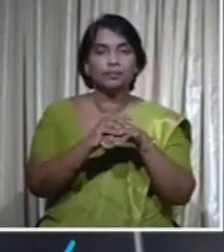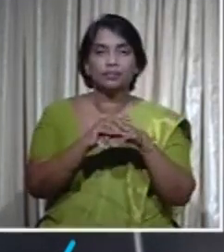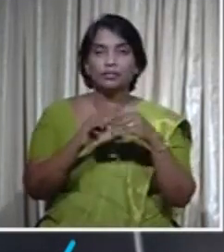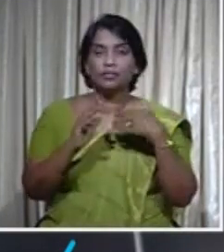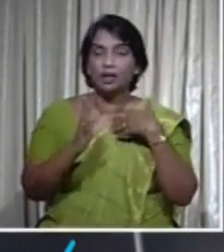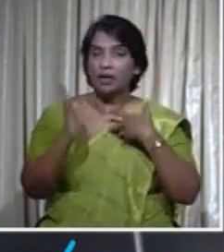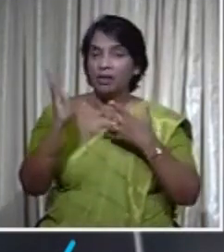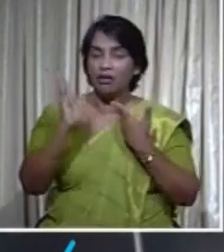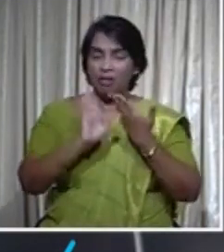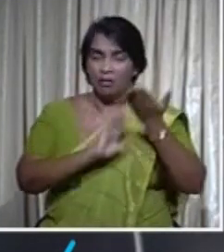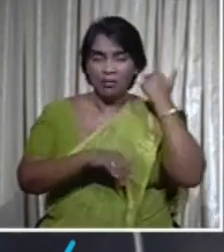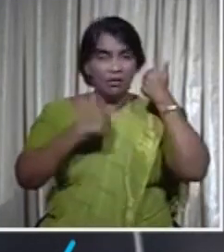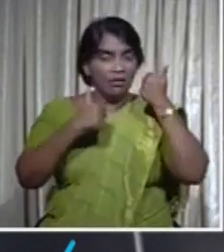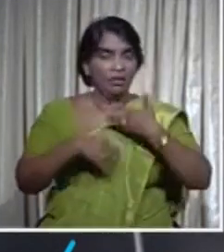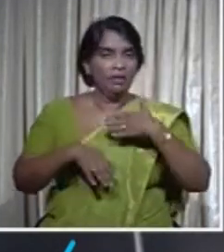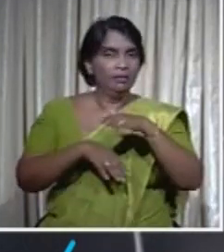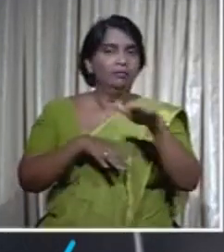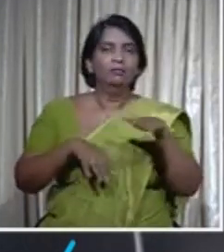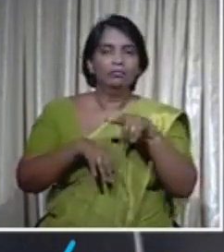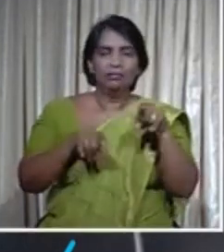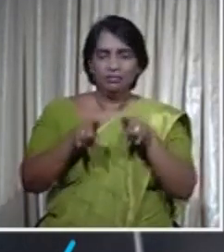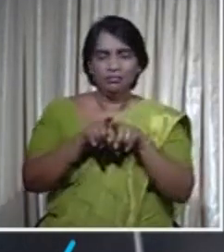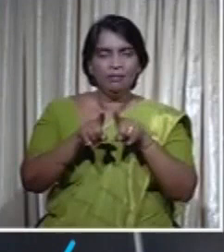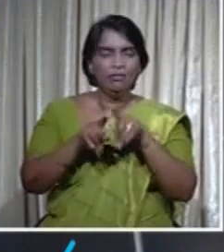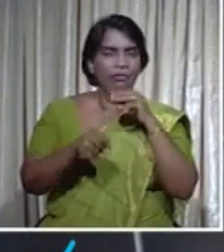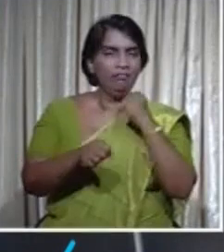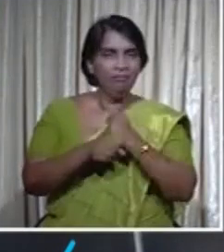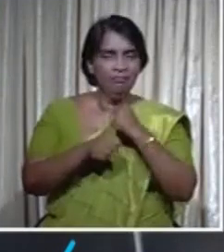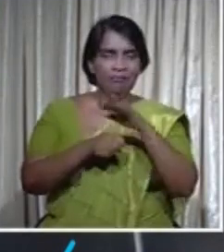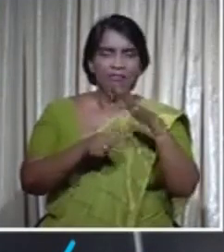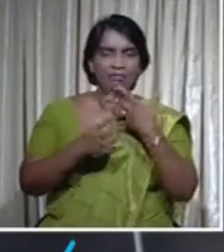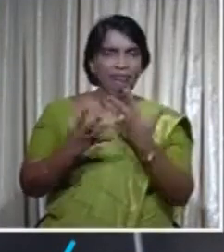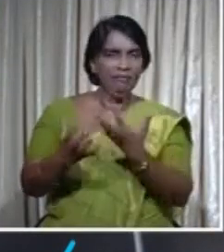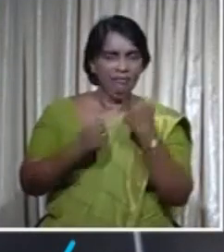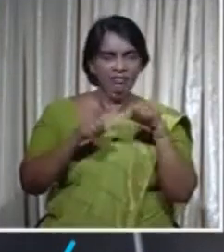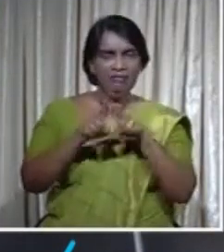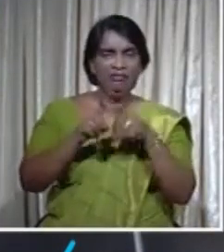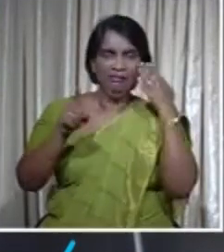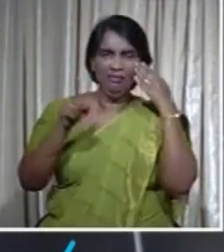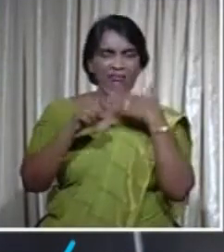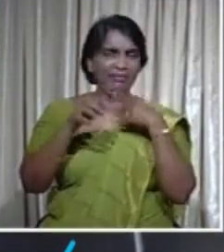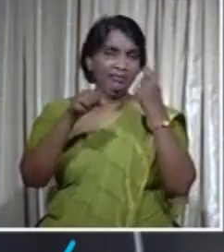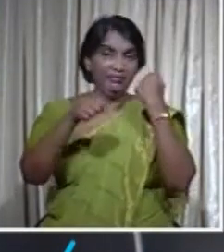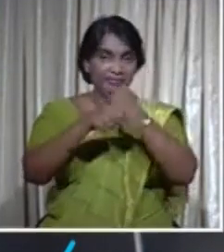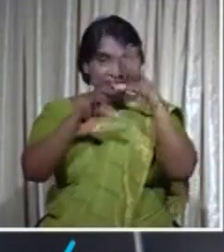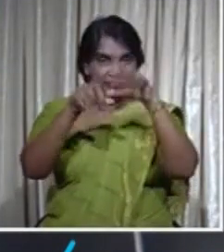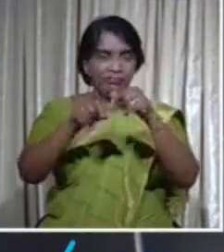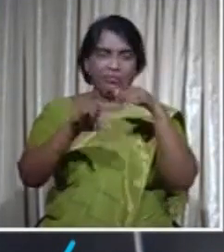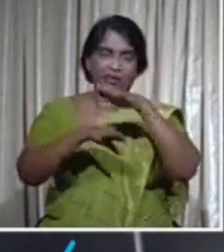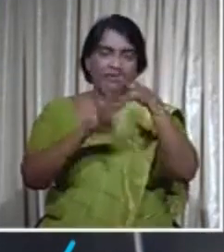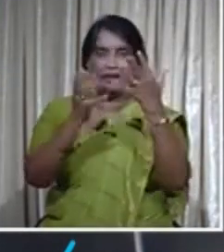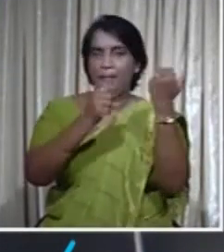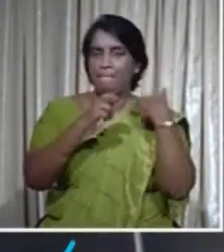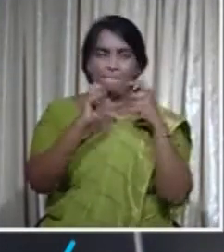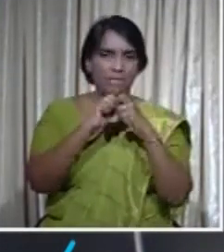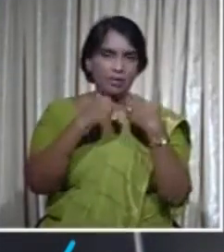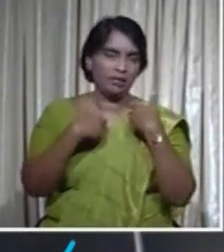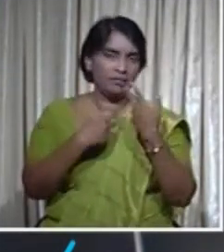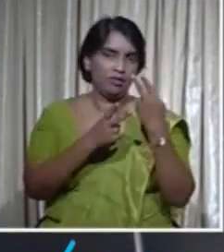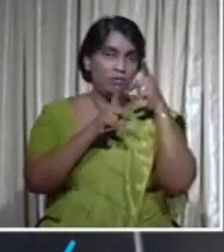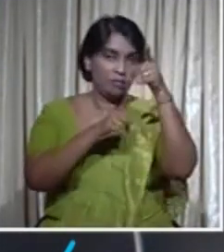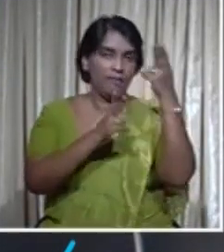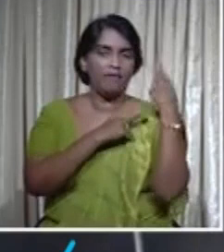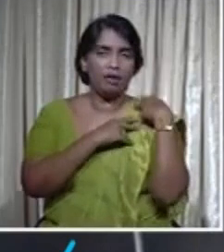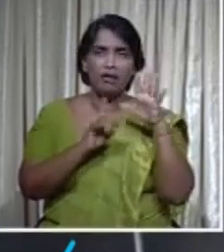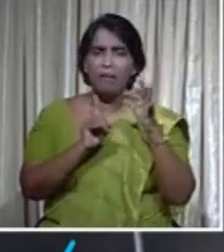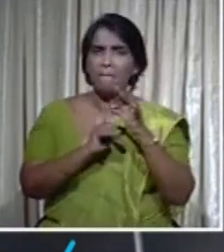நிலங்களை, அரசாங்க நிலங்களை பிடிப்பதென்பதிலே எங்களுக்கு மாற்றுக்கருத்தில்லை. அது உங்களுடைய கடமை. ஆனால் எங்களுடைய சொந்த காணிகளை,